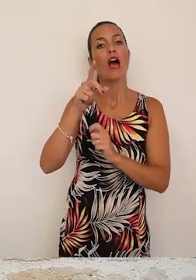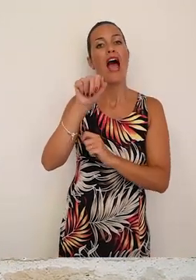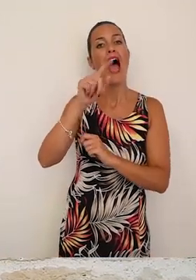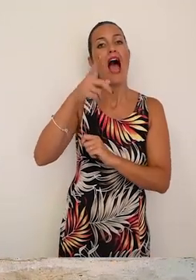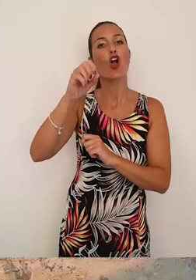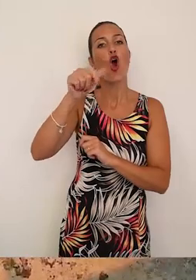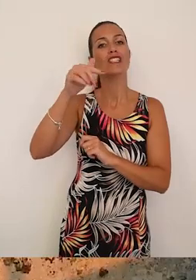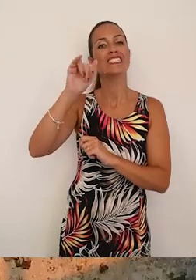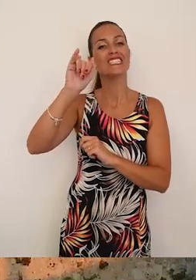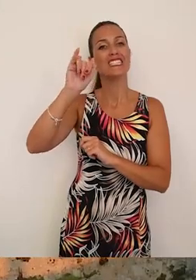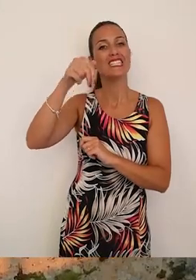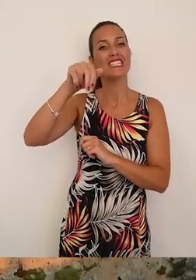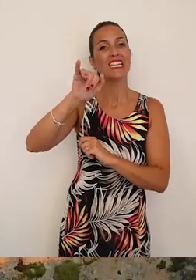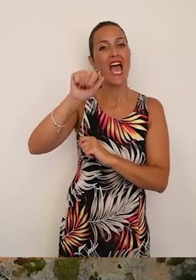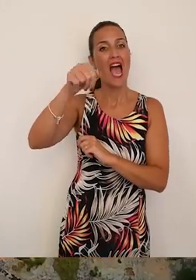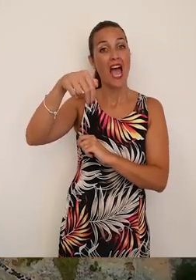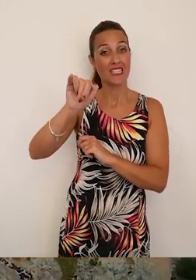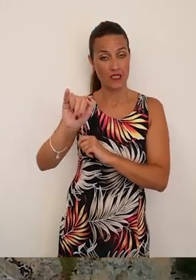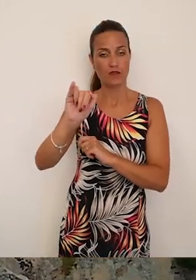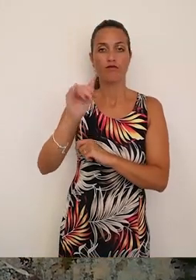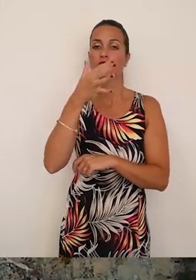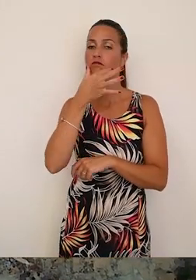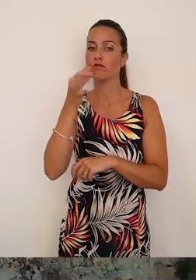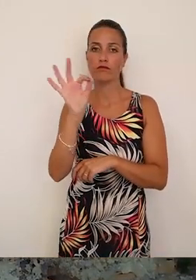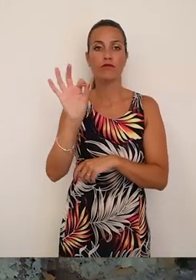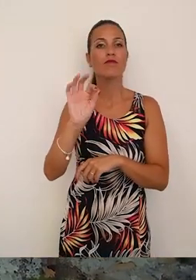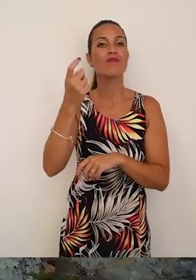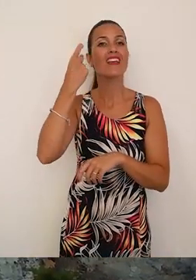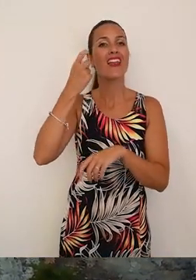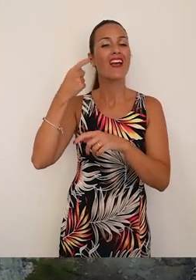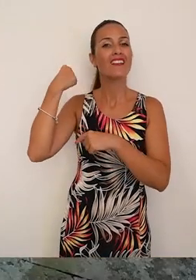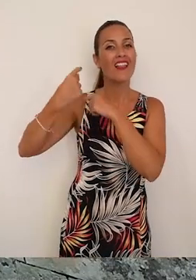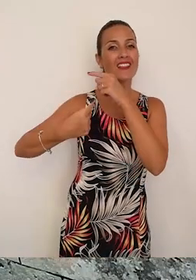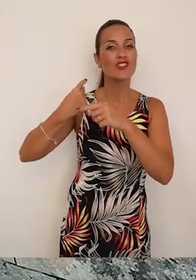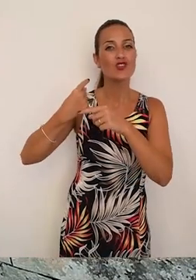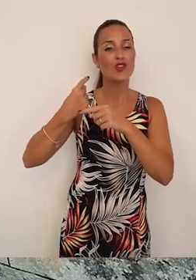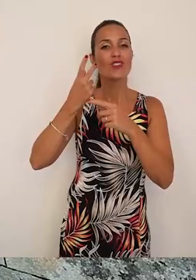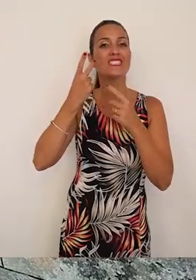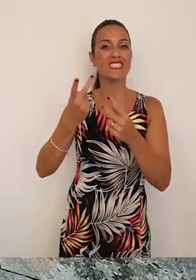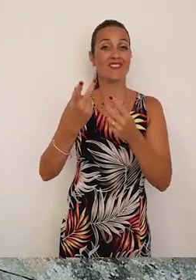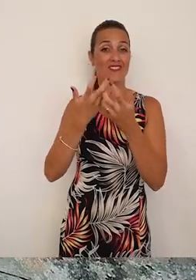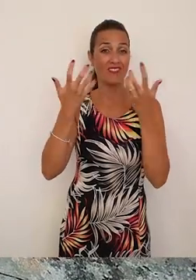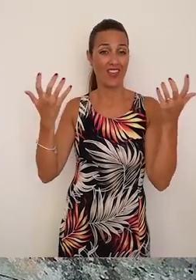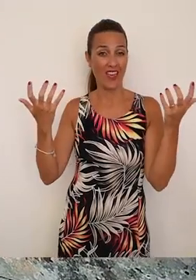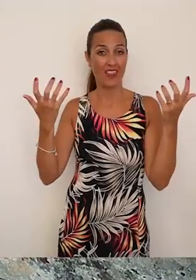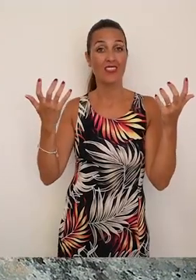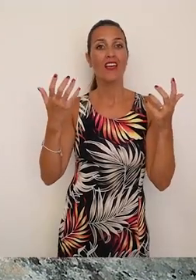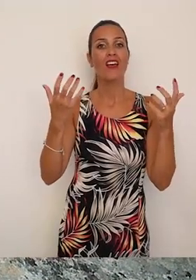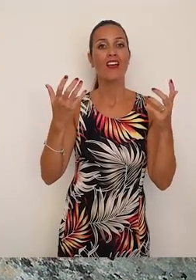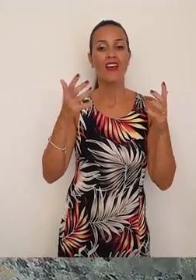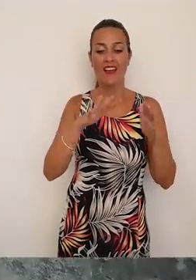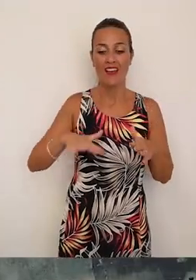L'accoglienza greca rivive nella cultura di Curzi e si mostra agli occhi del visitatore nelle spaziose corti, ancora oggi abitate